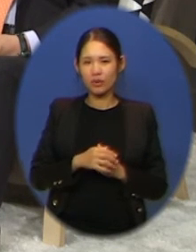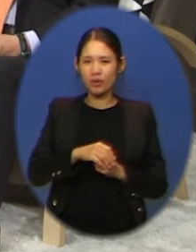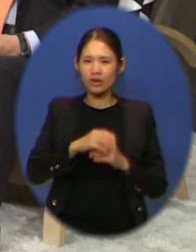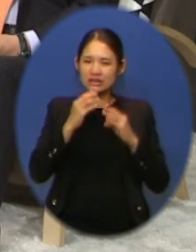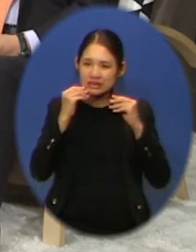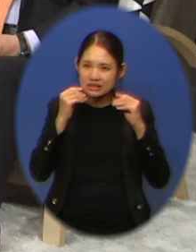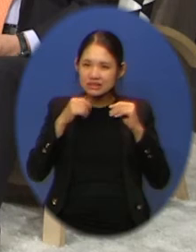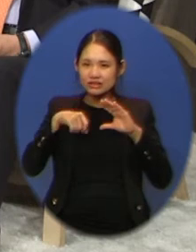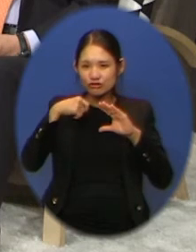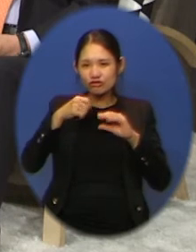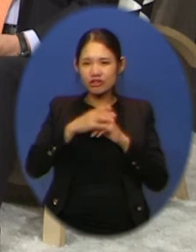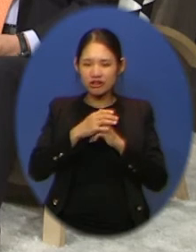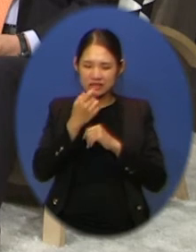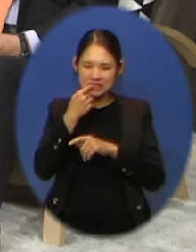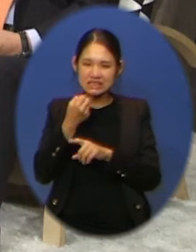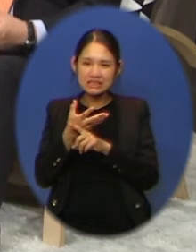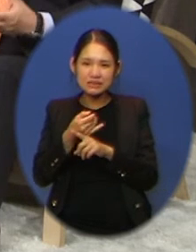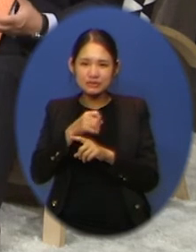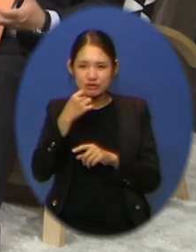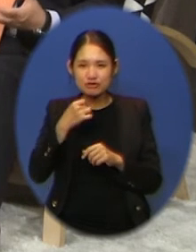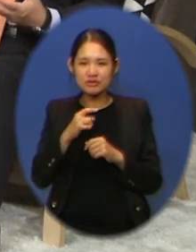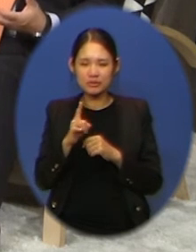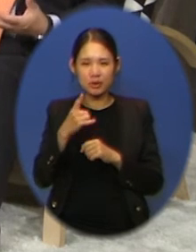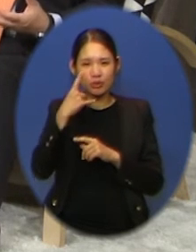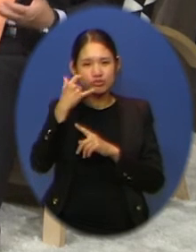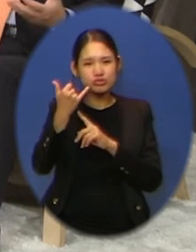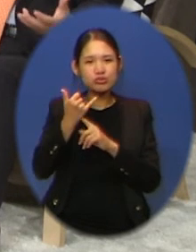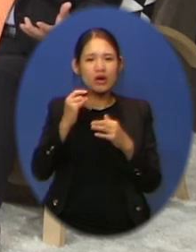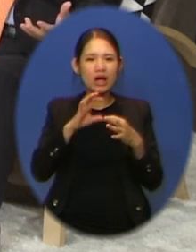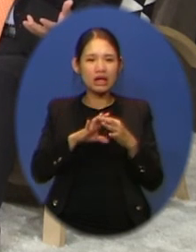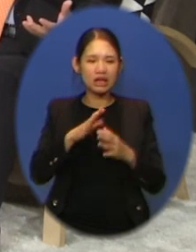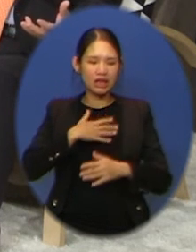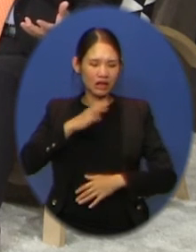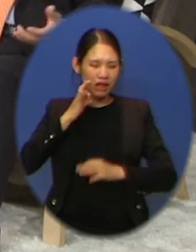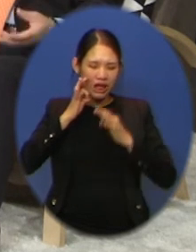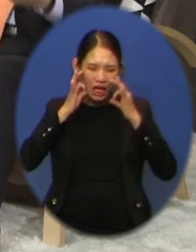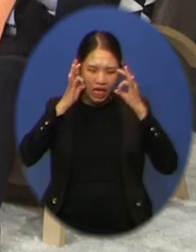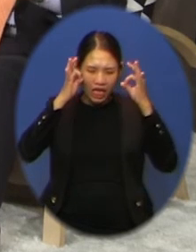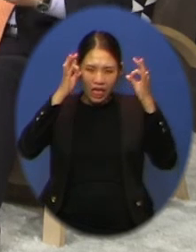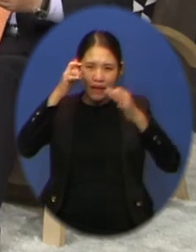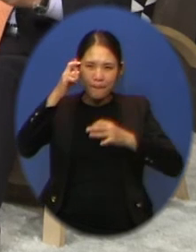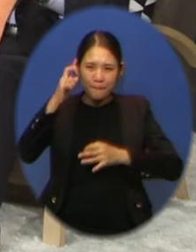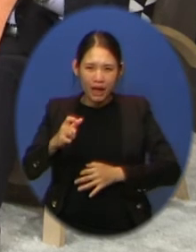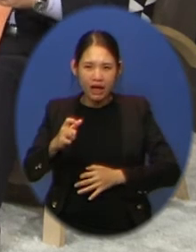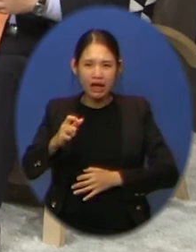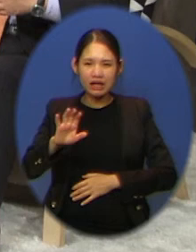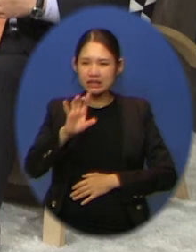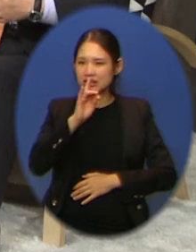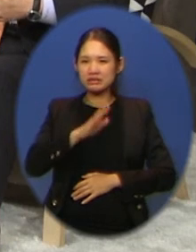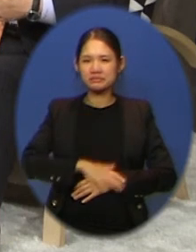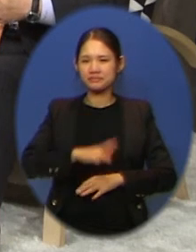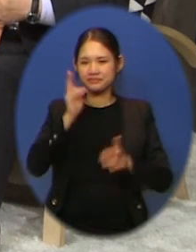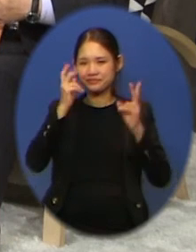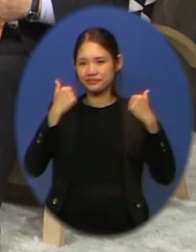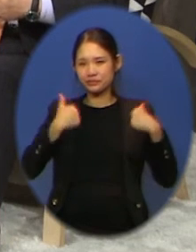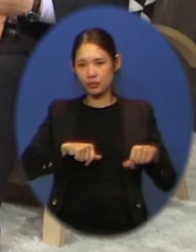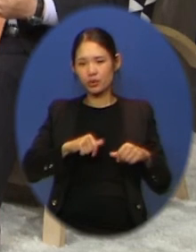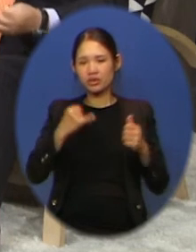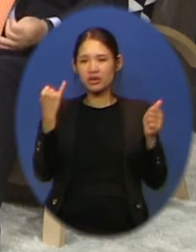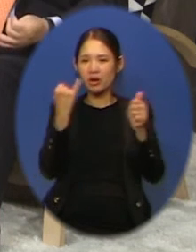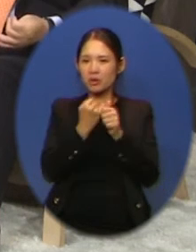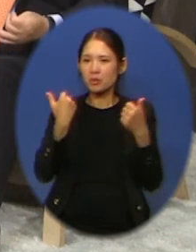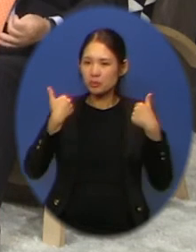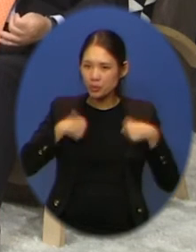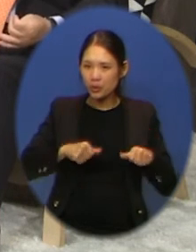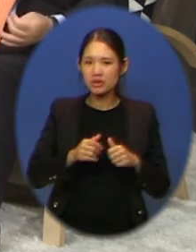뭐 이렇게 해서 처음에 내가 아무리 노력해도 나는 안 돼. 그래서 난 결혼도 포기하고 직장도 포기하고 정말 이렇게